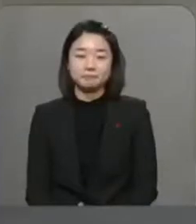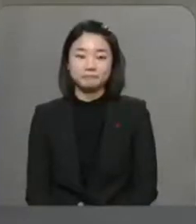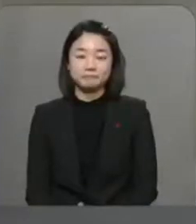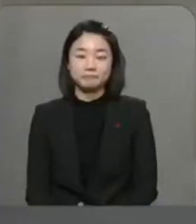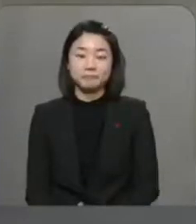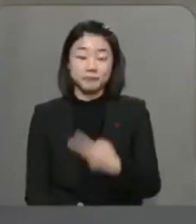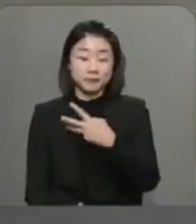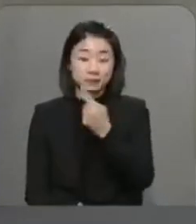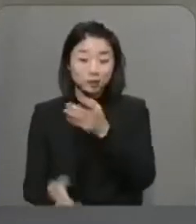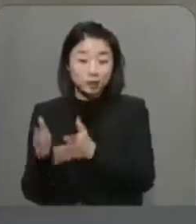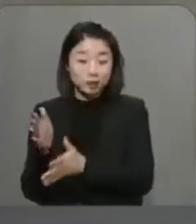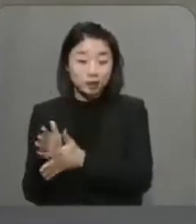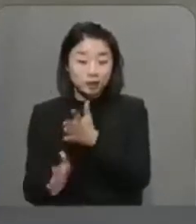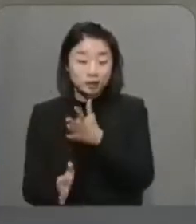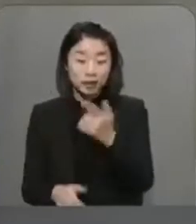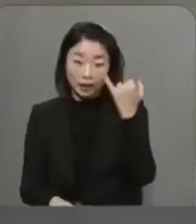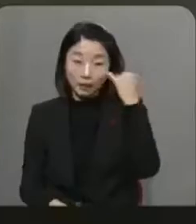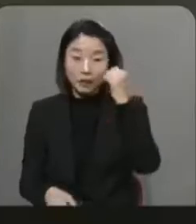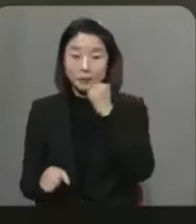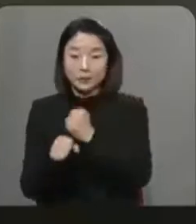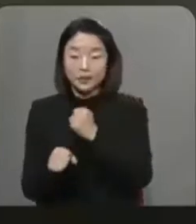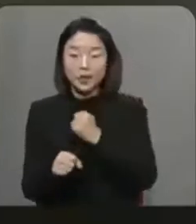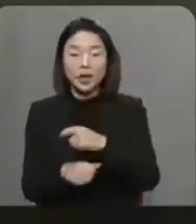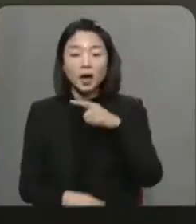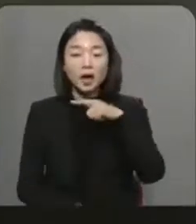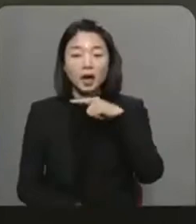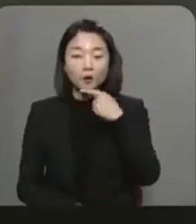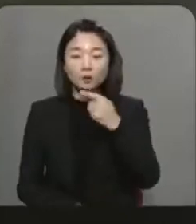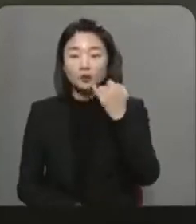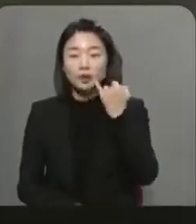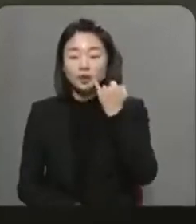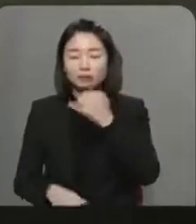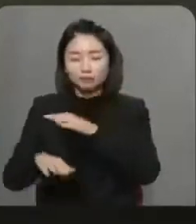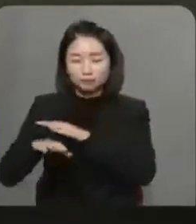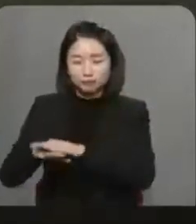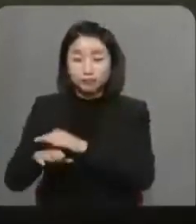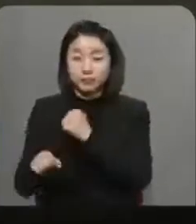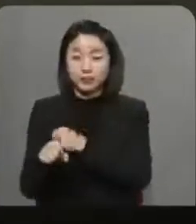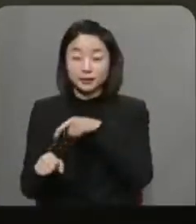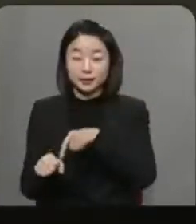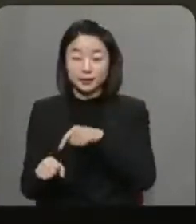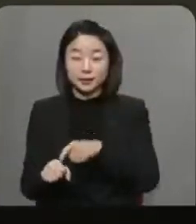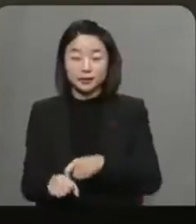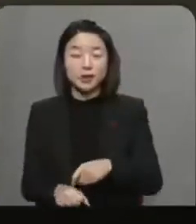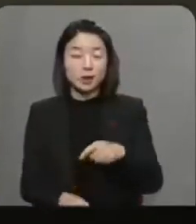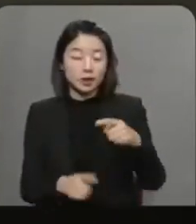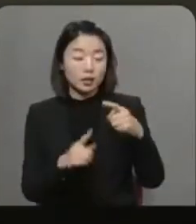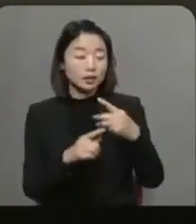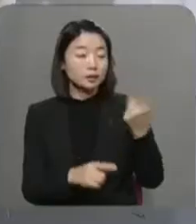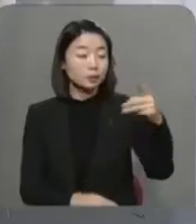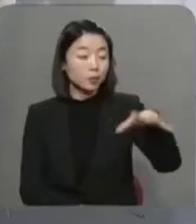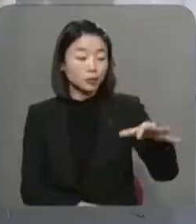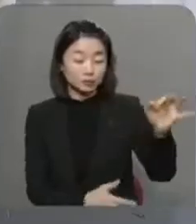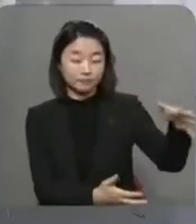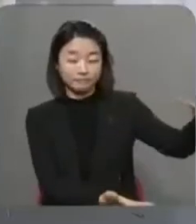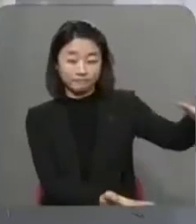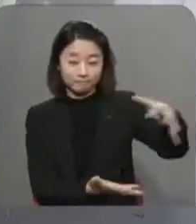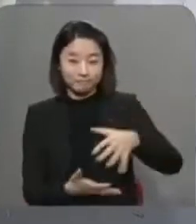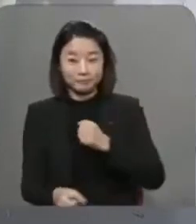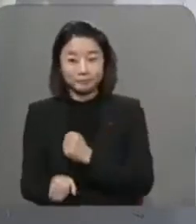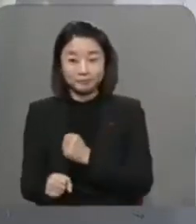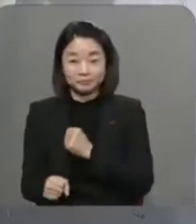삼척시 가 연구개발한 풋고추 장아찌 입니다 올해 9월 하 장면에서 수확한 풋고추 로 만든 것인데